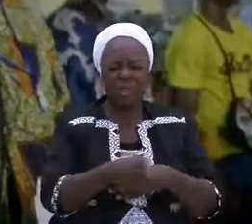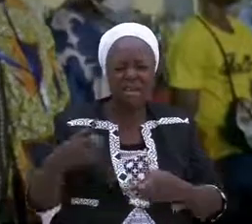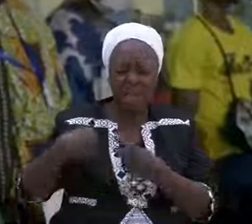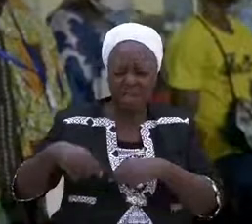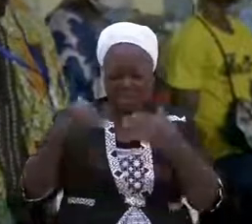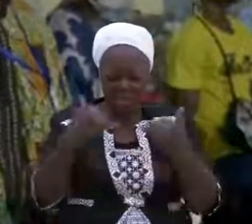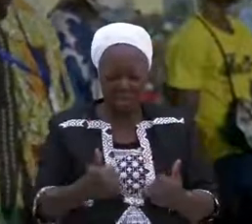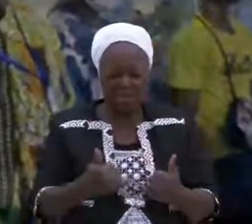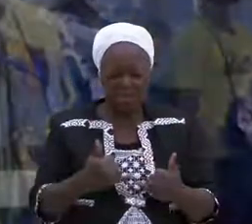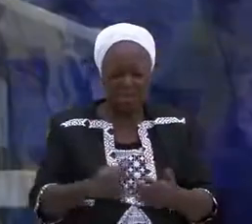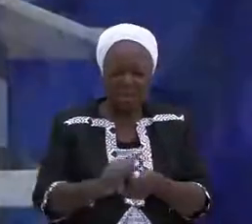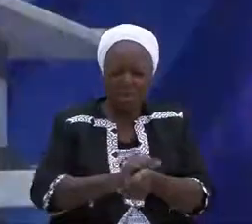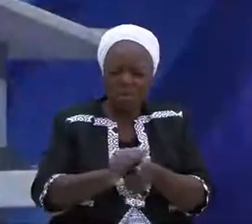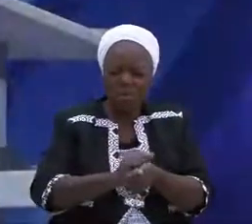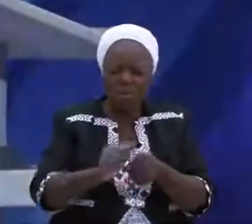maintenant.